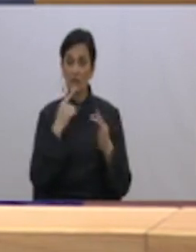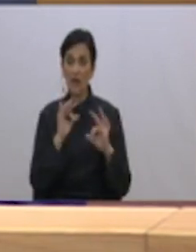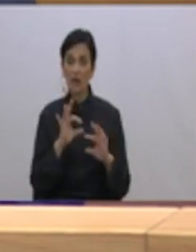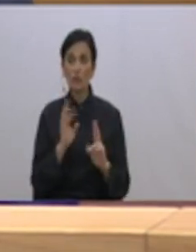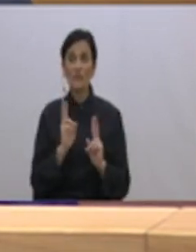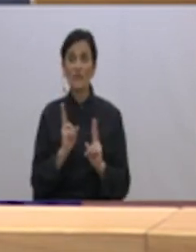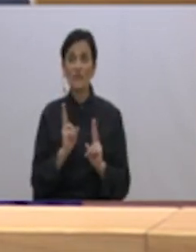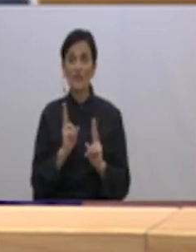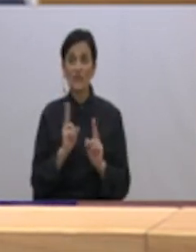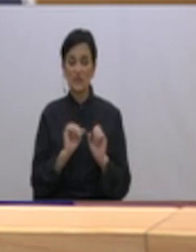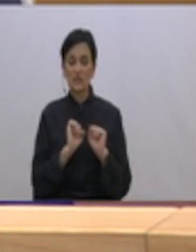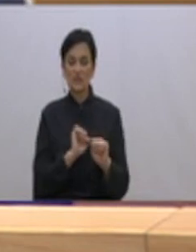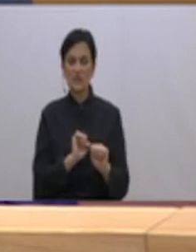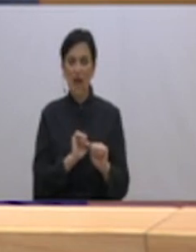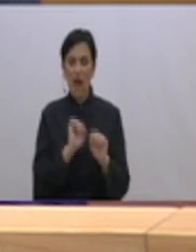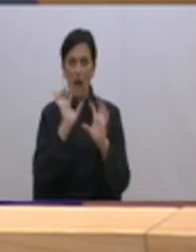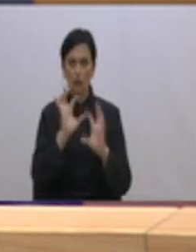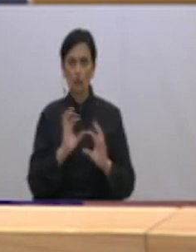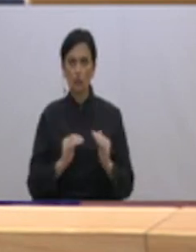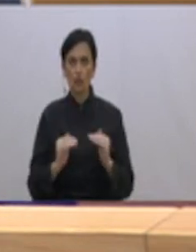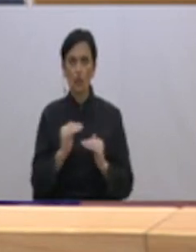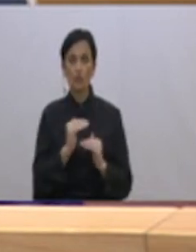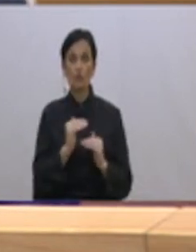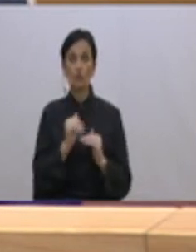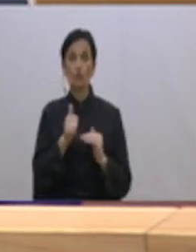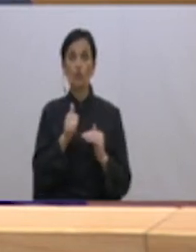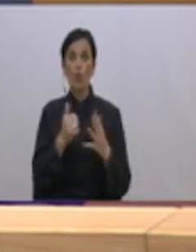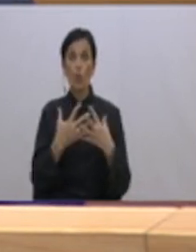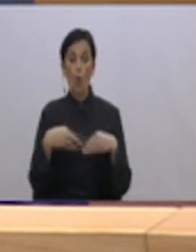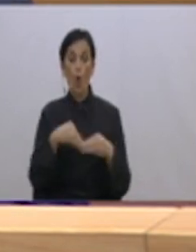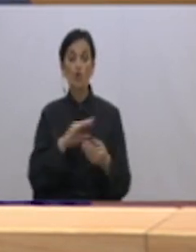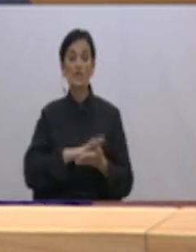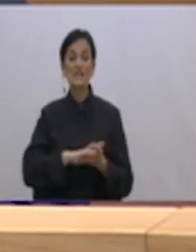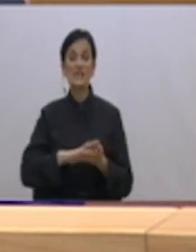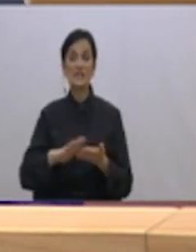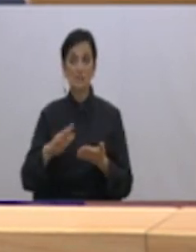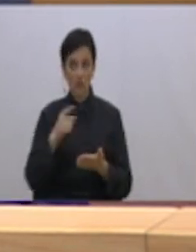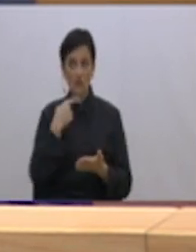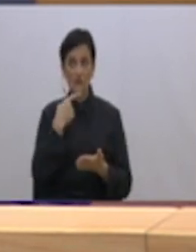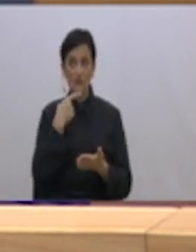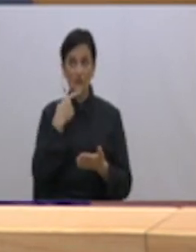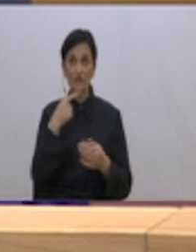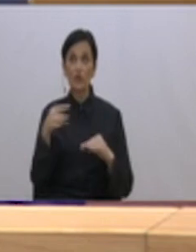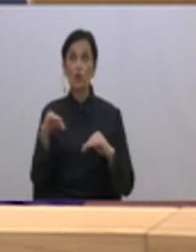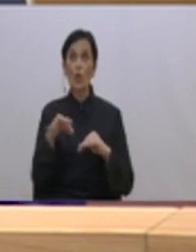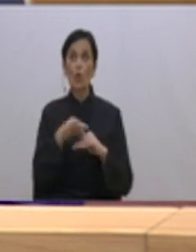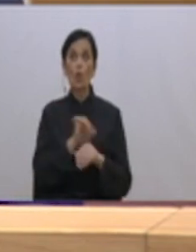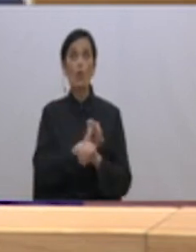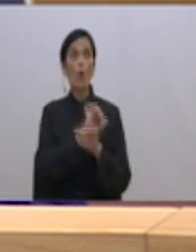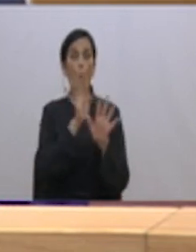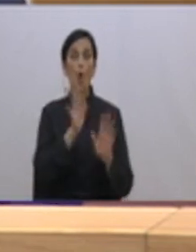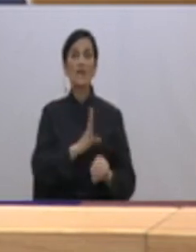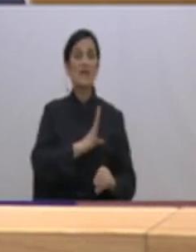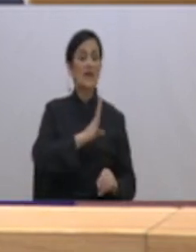ვინც დავიცავით კონსტიტუციაში როგორც ოჯახის სიწმიდე და ვთქვით რომ ქორწინება არის კაცის